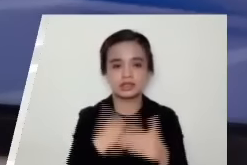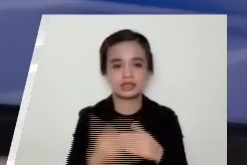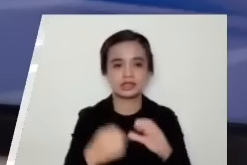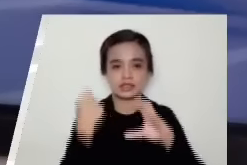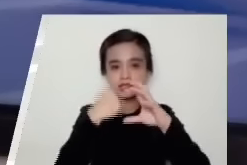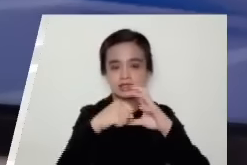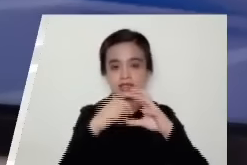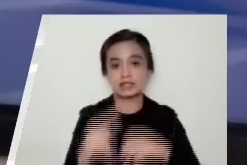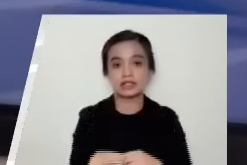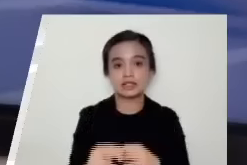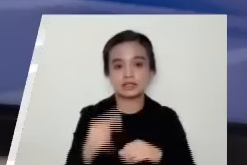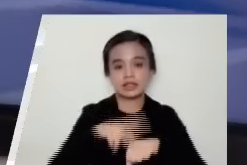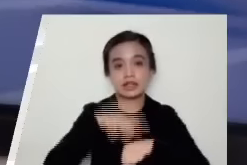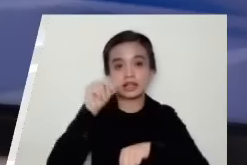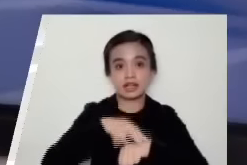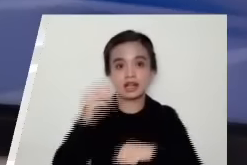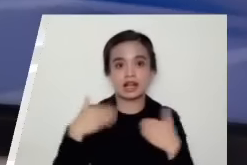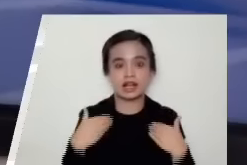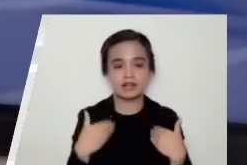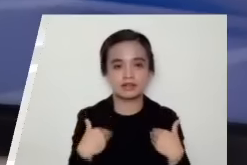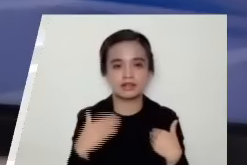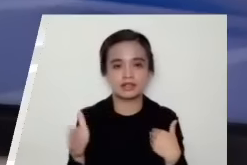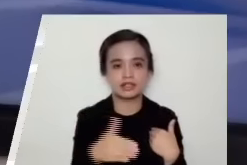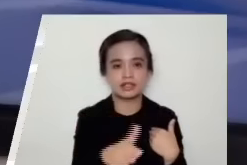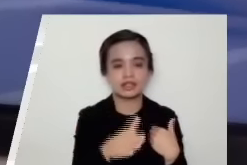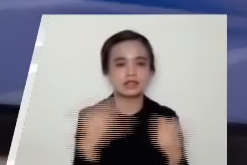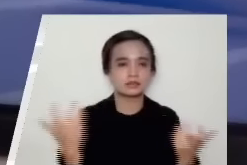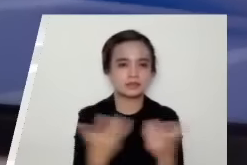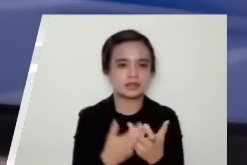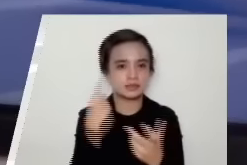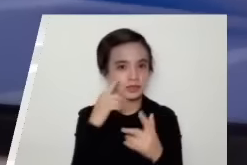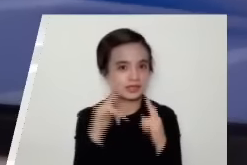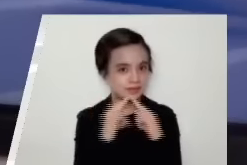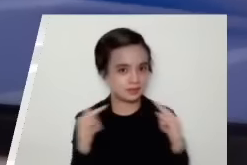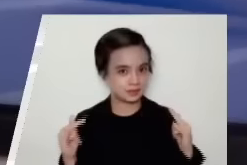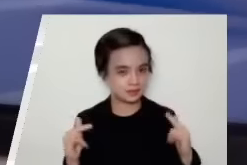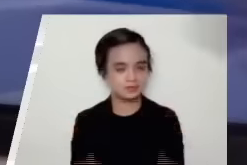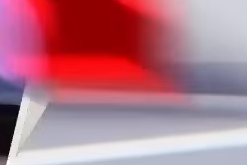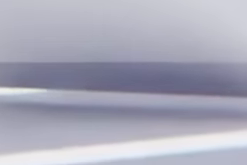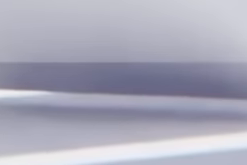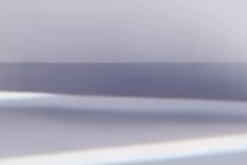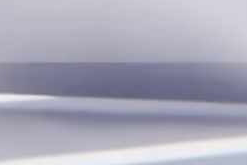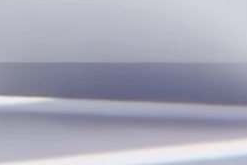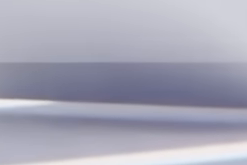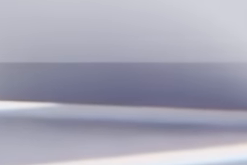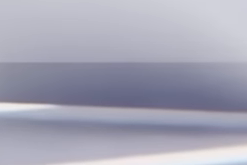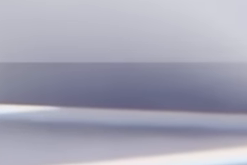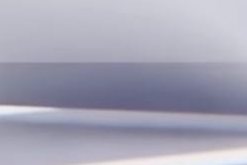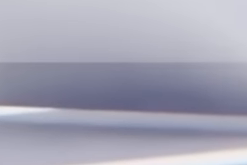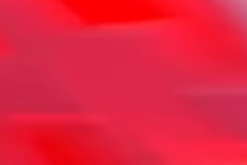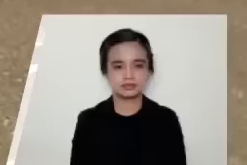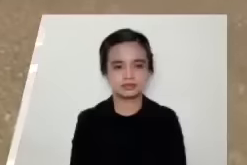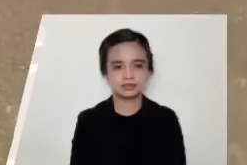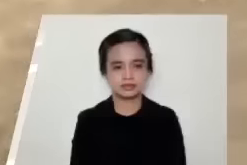islang swak para sa camping. Tara't maglibot sa pagtutok ni Jonathan Andal.